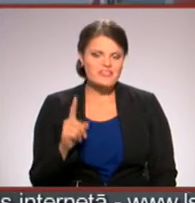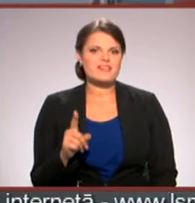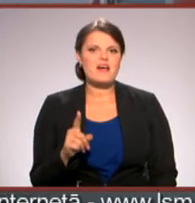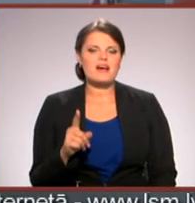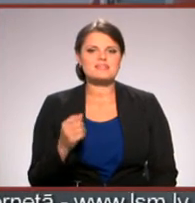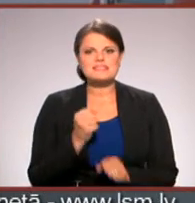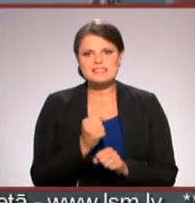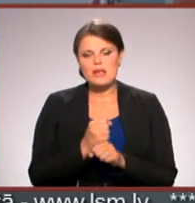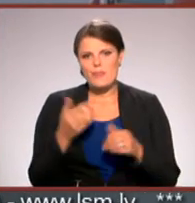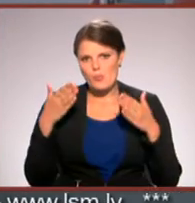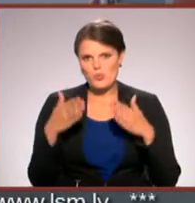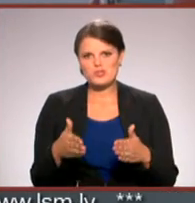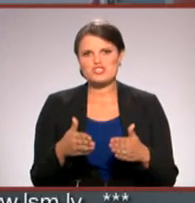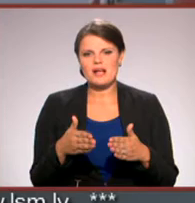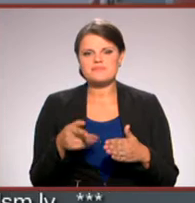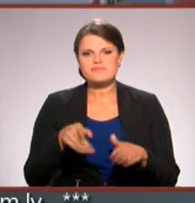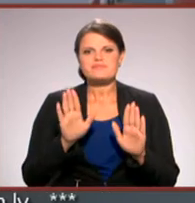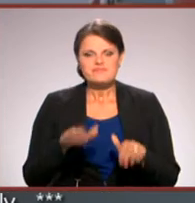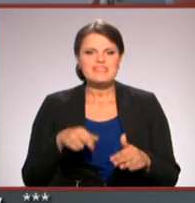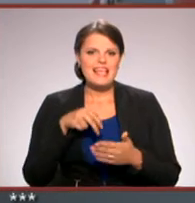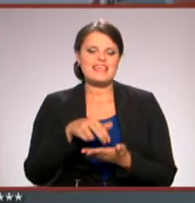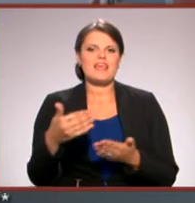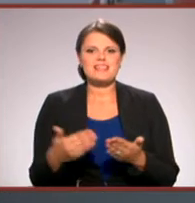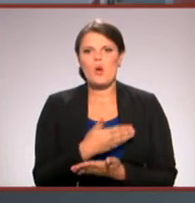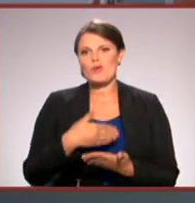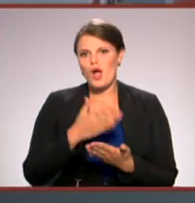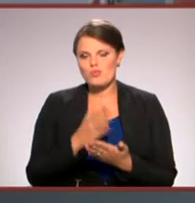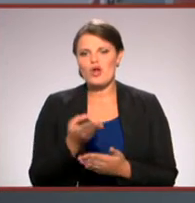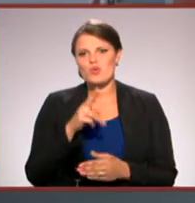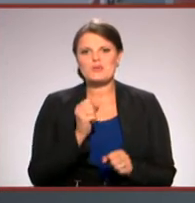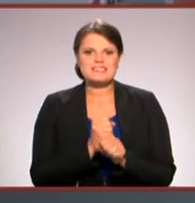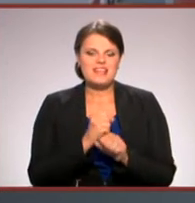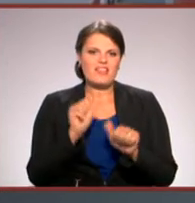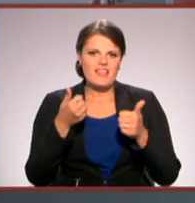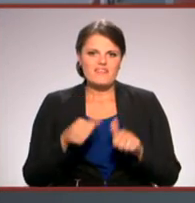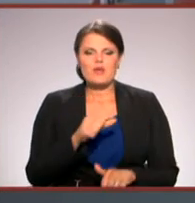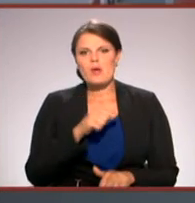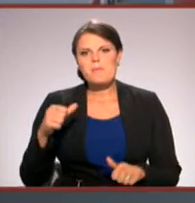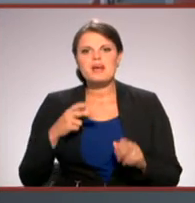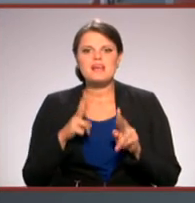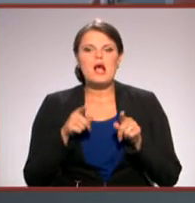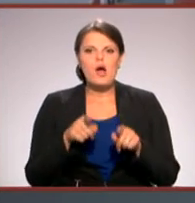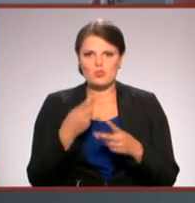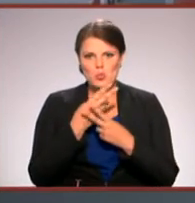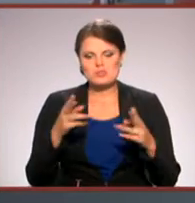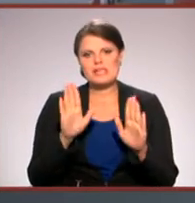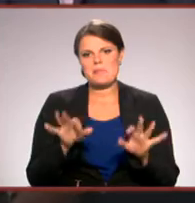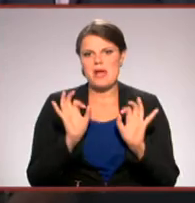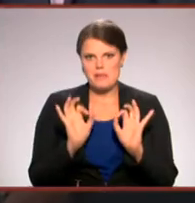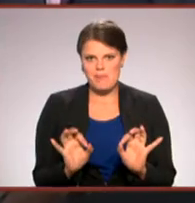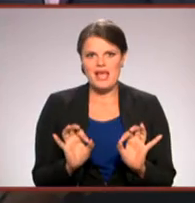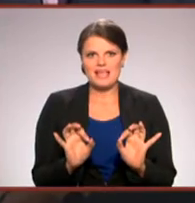ne katrā teiksim, darba mūžā tu vari ieiet jaunā nodaļā un strādāt un veidot pats, kā tu viņu uzskati par